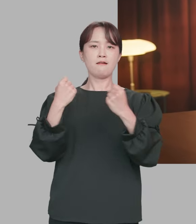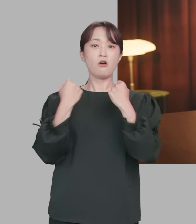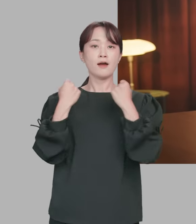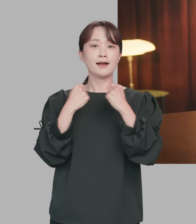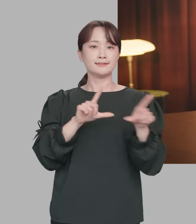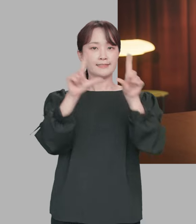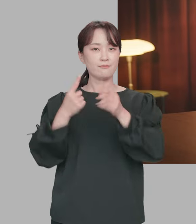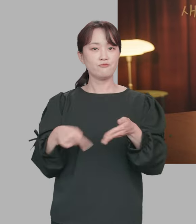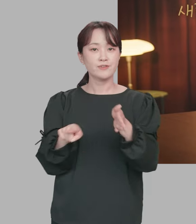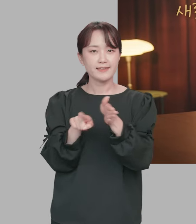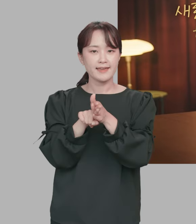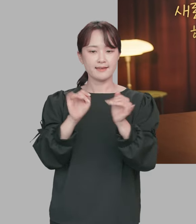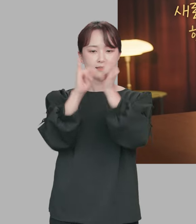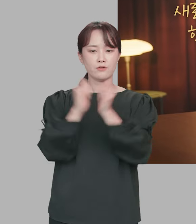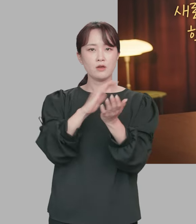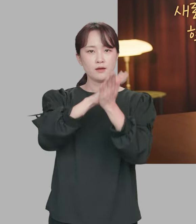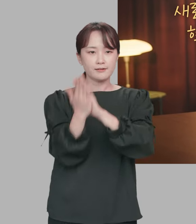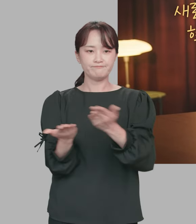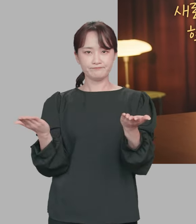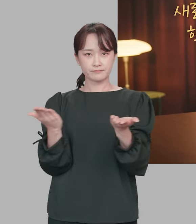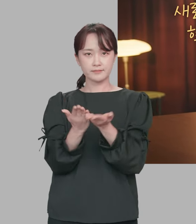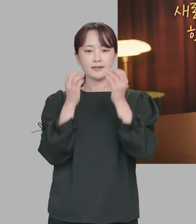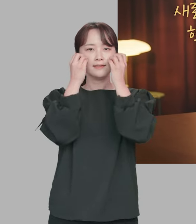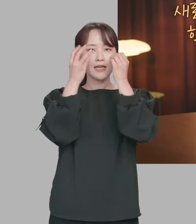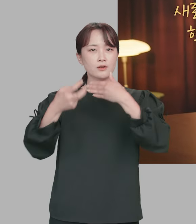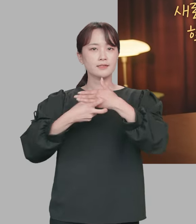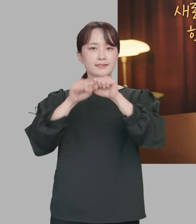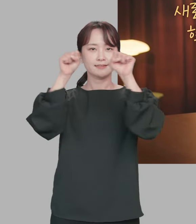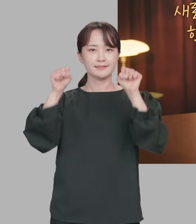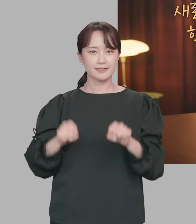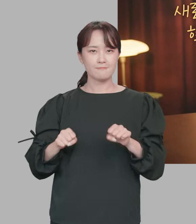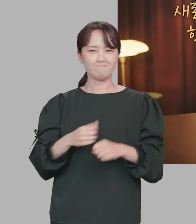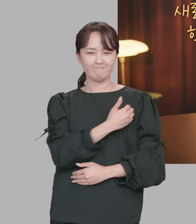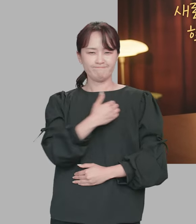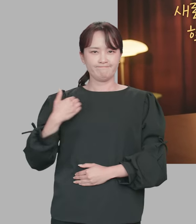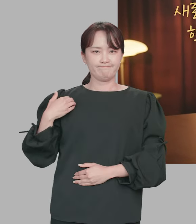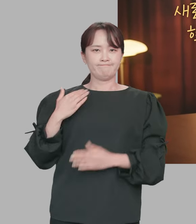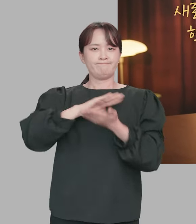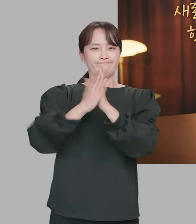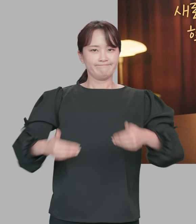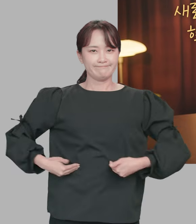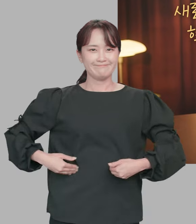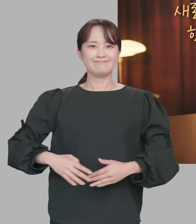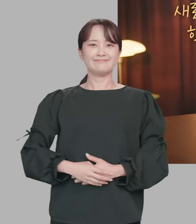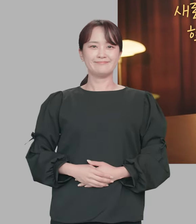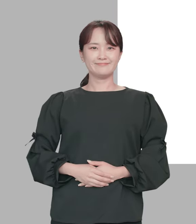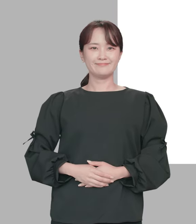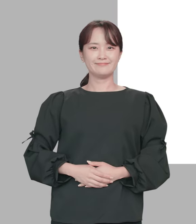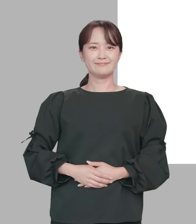삶을 누리기 위해서는 사회 변화에 발맞춘 새로운 의료 시스템으로의 과감한 혁신이 필요해 보입니다.